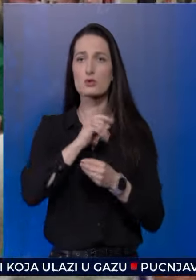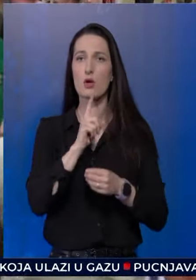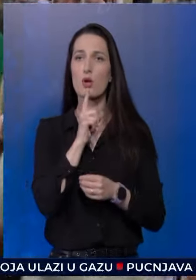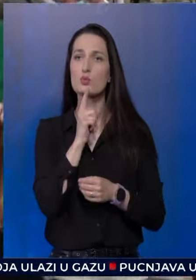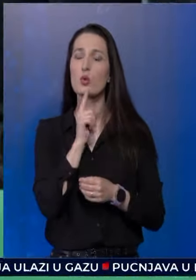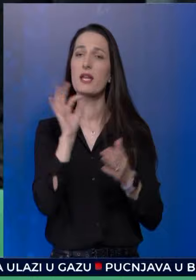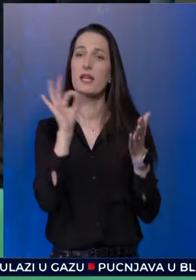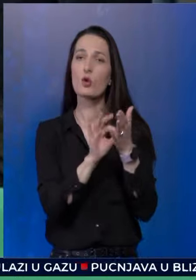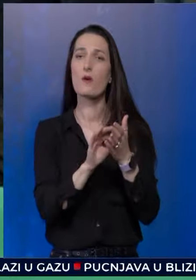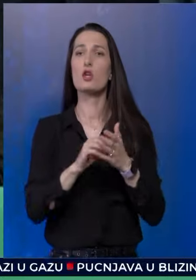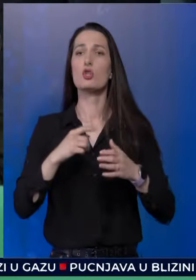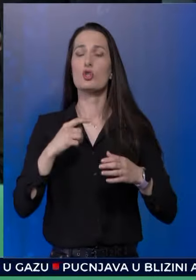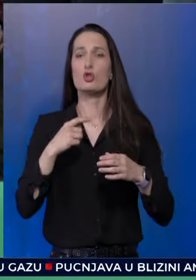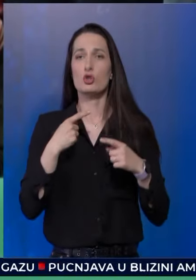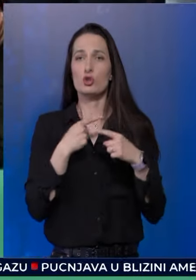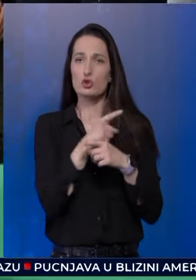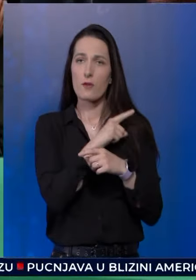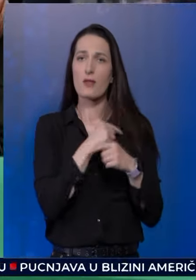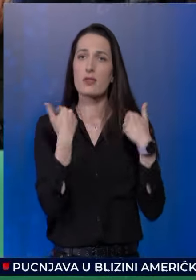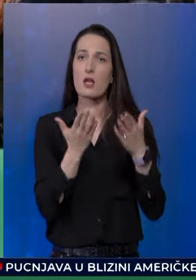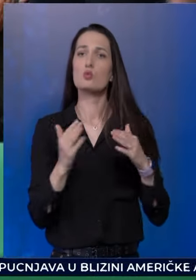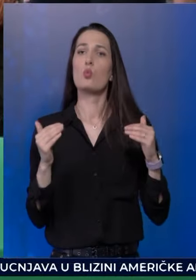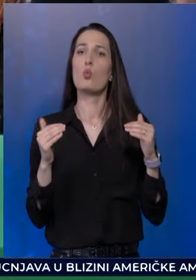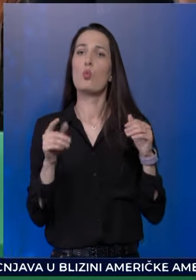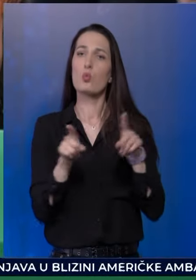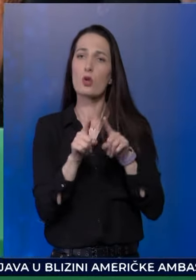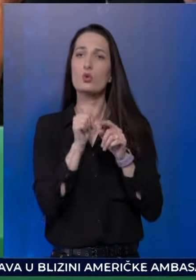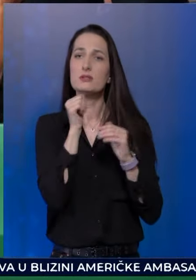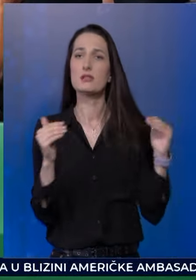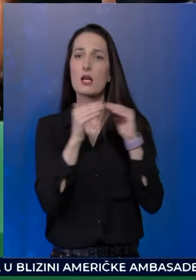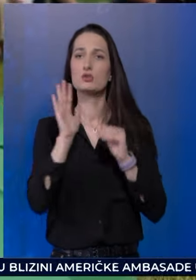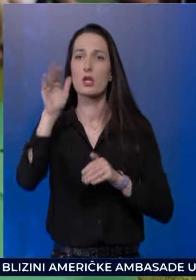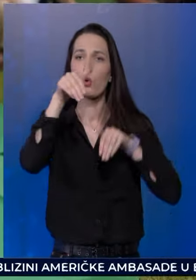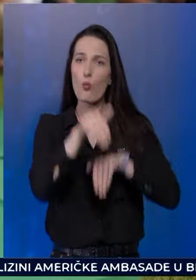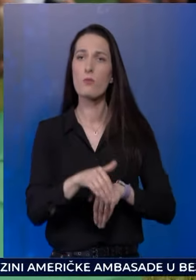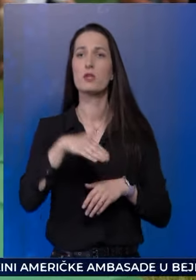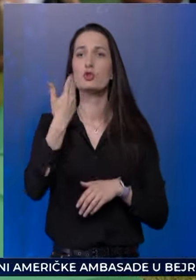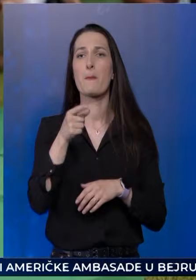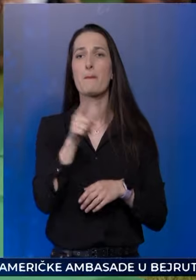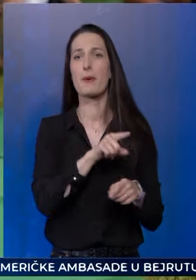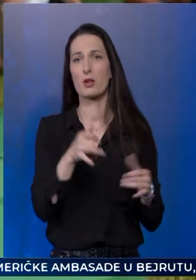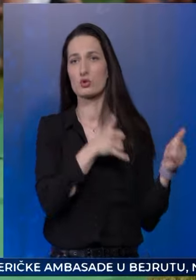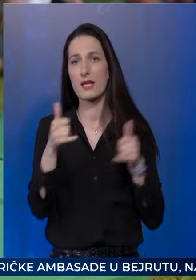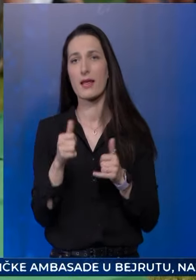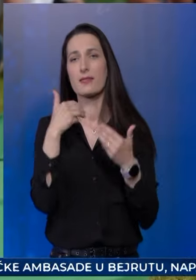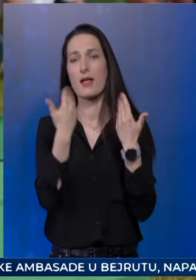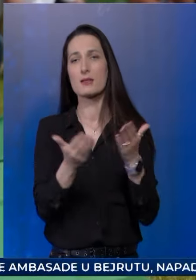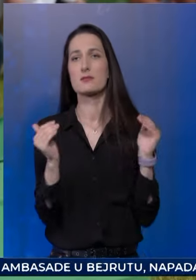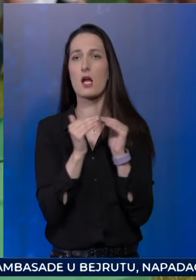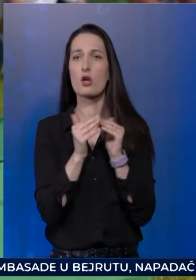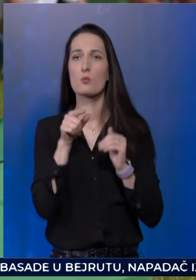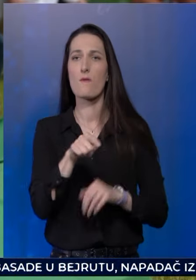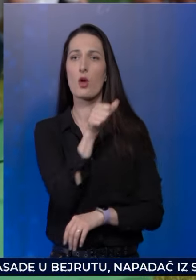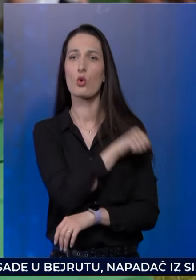su identifikovale žrtve dale su ujedno i saglasnost za njihov ukop, te će prema do sada datim saglasnostima ove godine